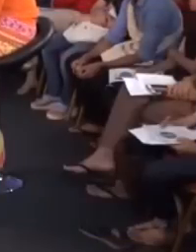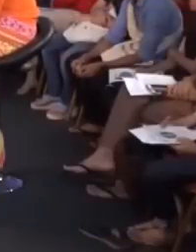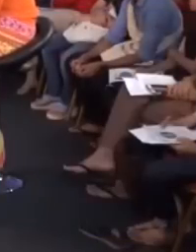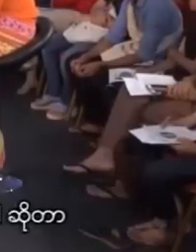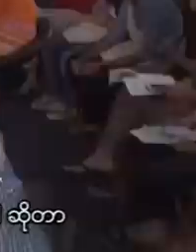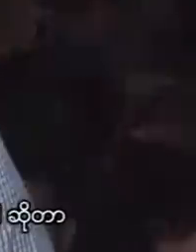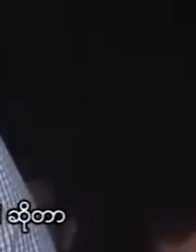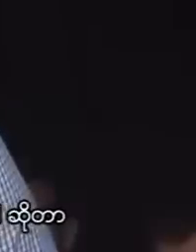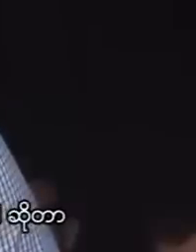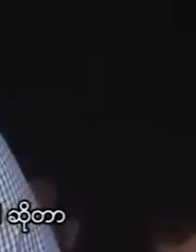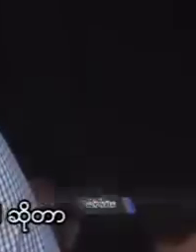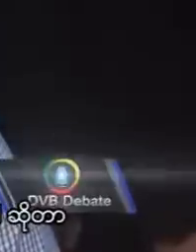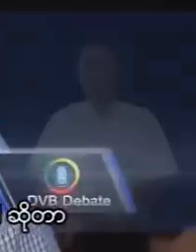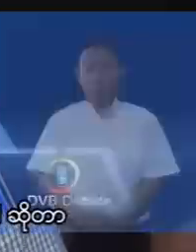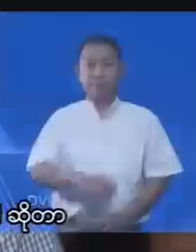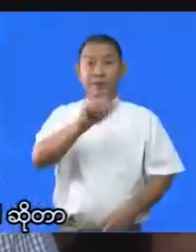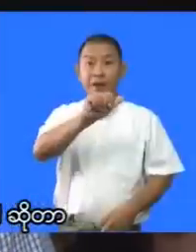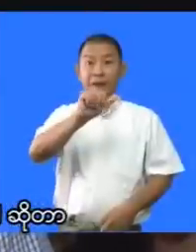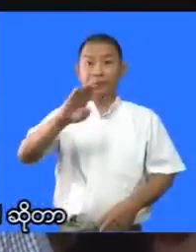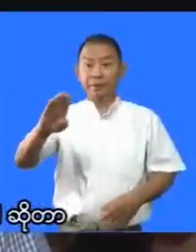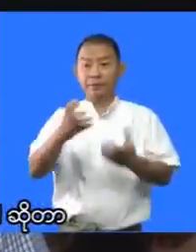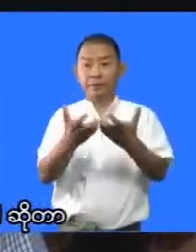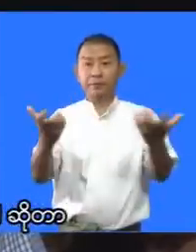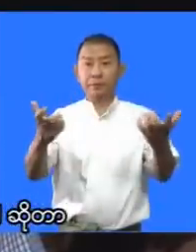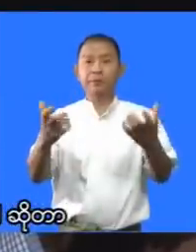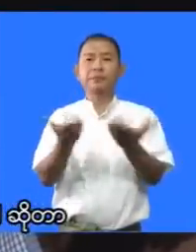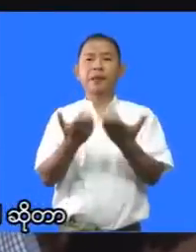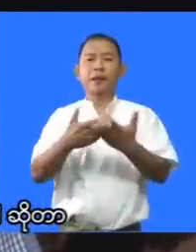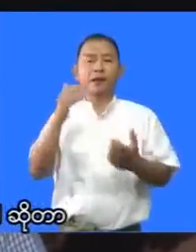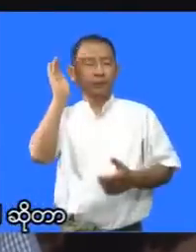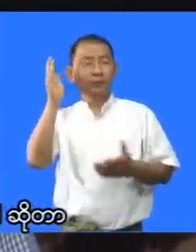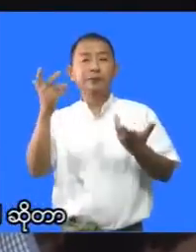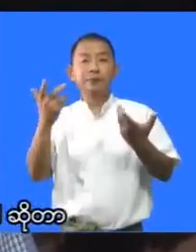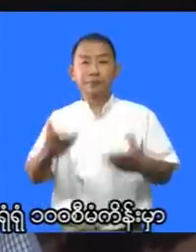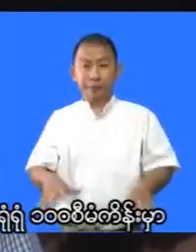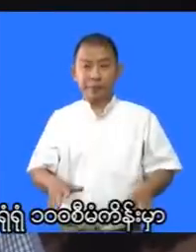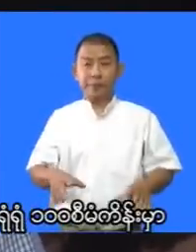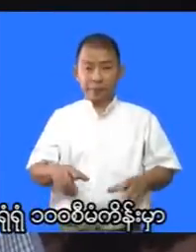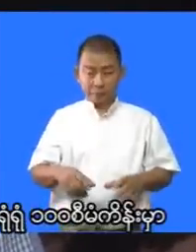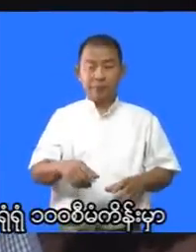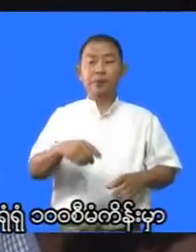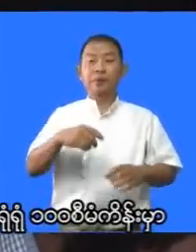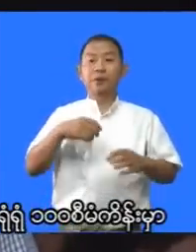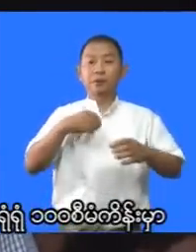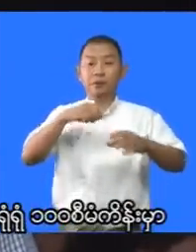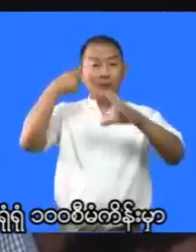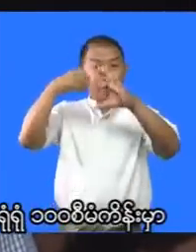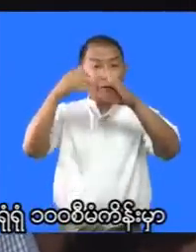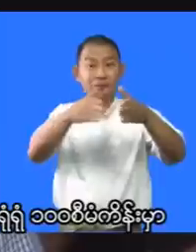တ်ကဲ့ ကျွန်တော်ရုပ်ရှင်ုံပေါ့နော်ရုပ်ရှင်ုံယုံတရားစီမံကိန်းနဲ့ပတ်သက်ပြီးတော့ပေါ့နော်ပြောနေခု Asian နဲ့ B Channel တွေလည်းအဲ့ဒါတွေကလည်းပြဿနာဖြစ်နေဆို